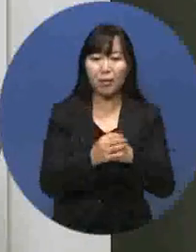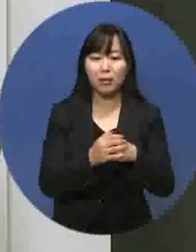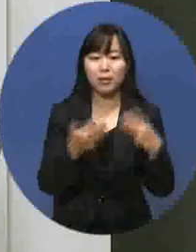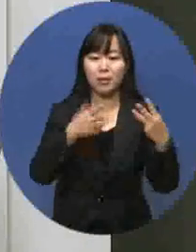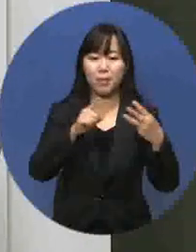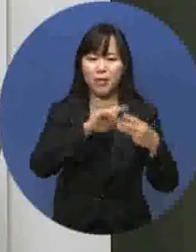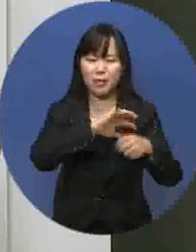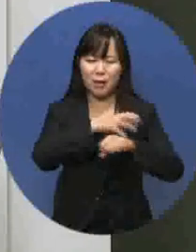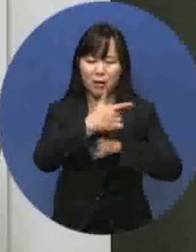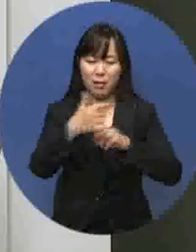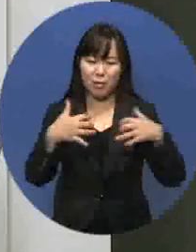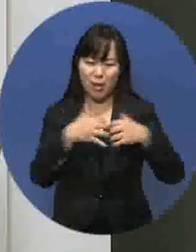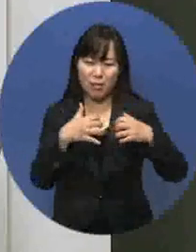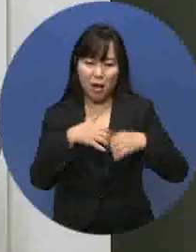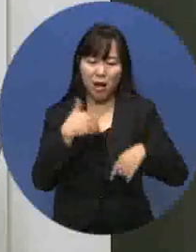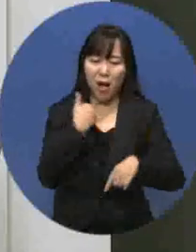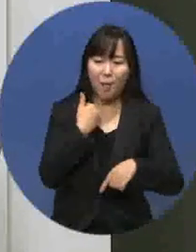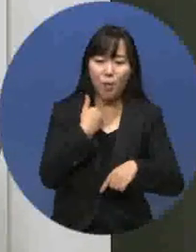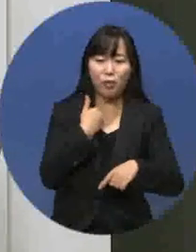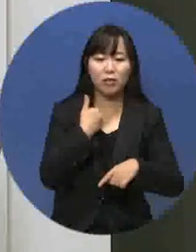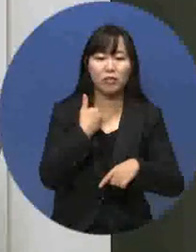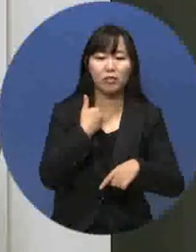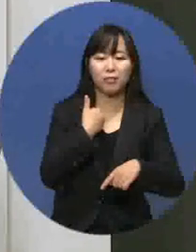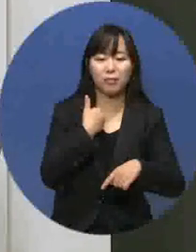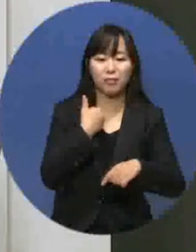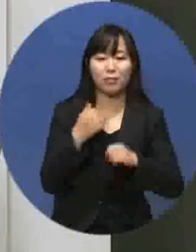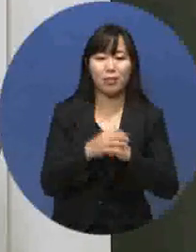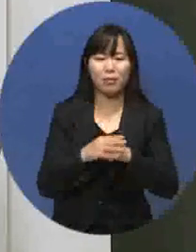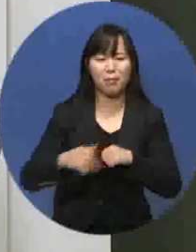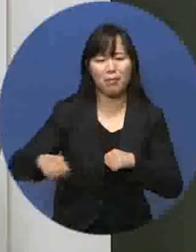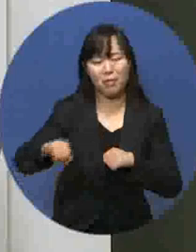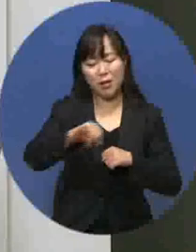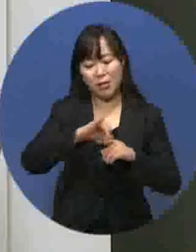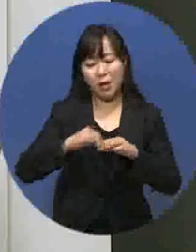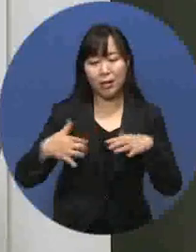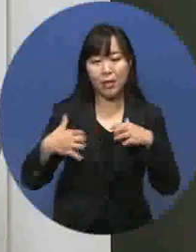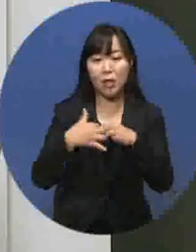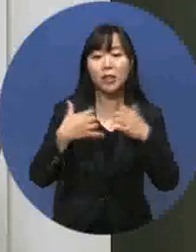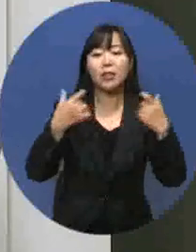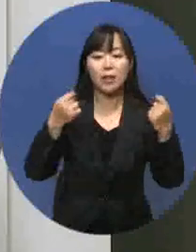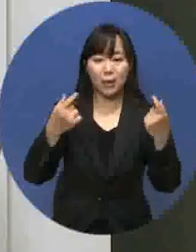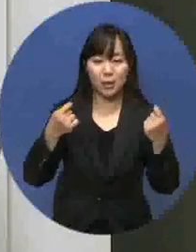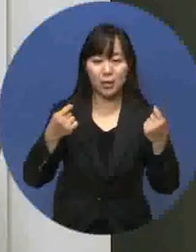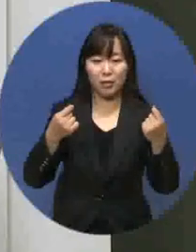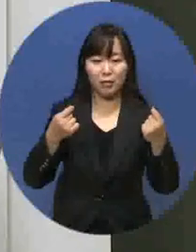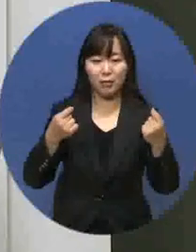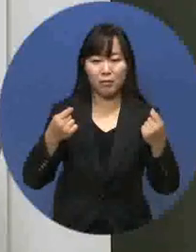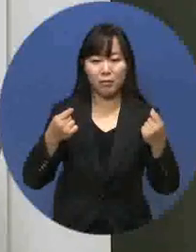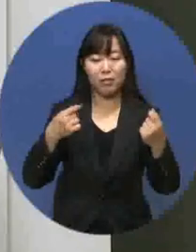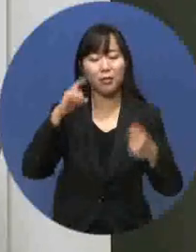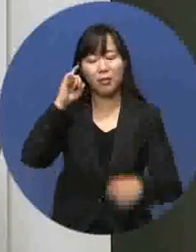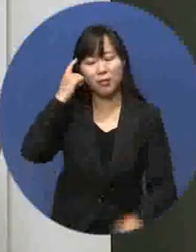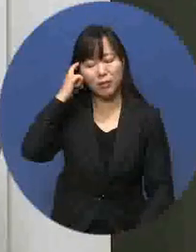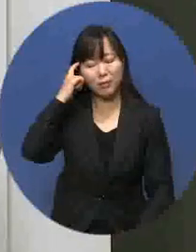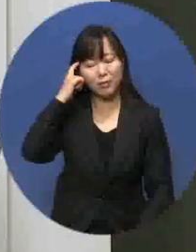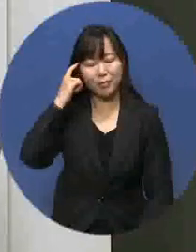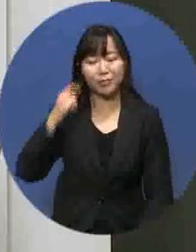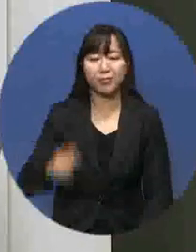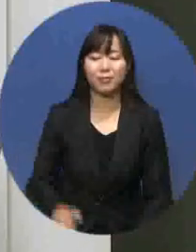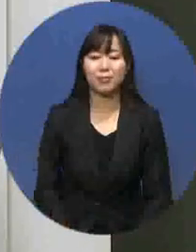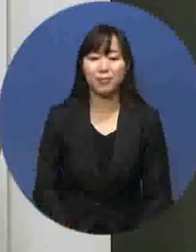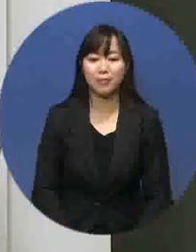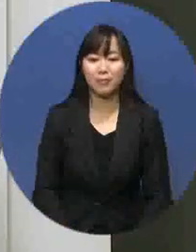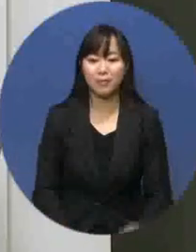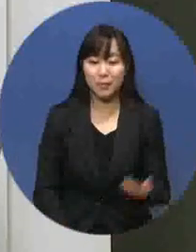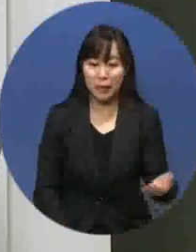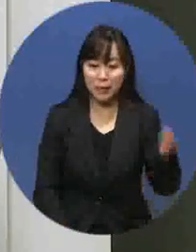마치 우리가 보이지 않는 바이러스와 전쟁을 하고 있는 것 같다 이런 생각을 합니다.